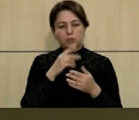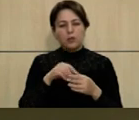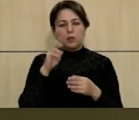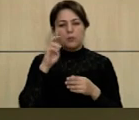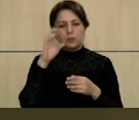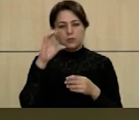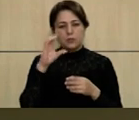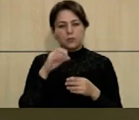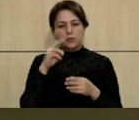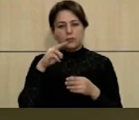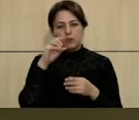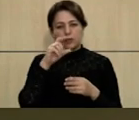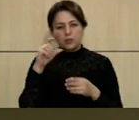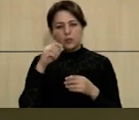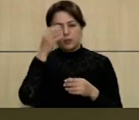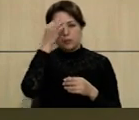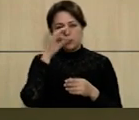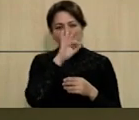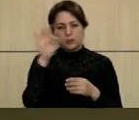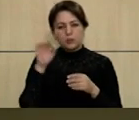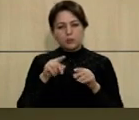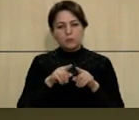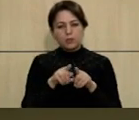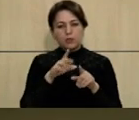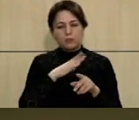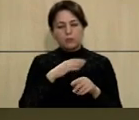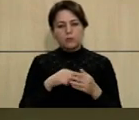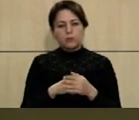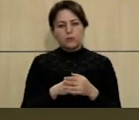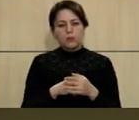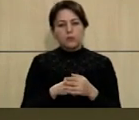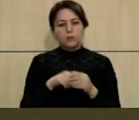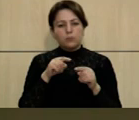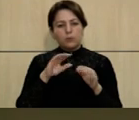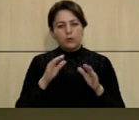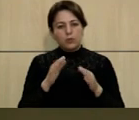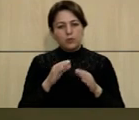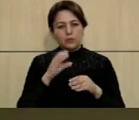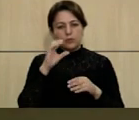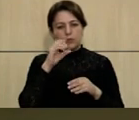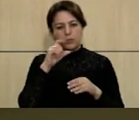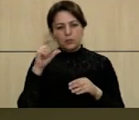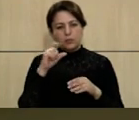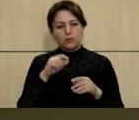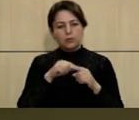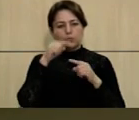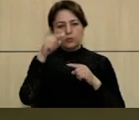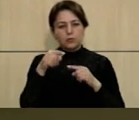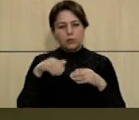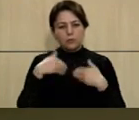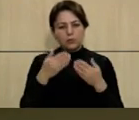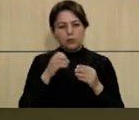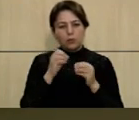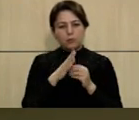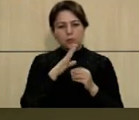to'g'ri chiziq va DE to'g'ri chizig'imiz parallel ekan. Bu holatda CE'ning uzunligi ham berilgan